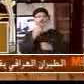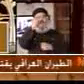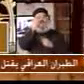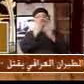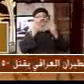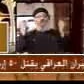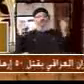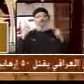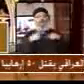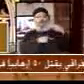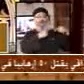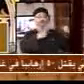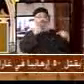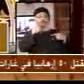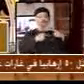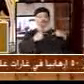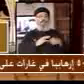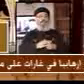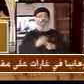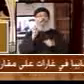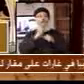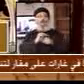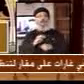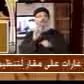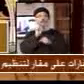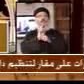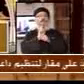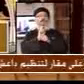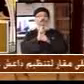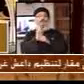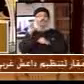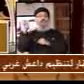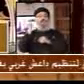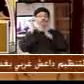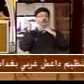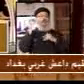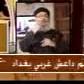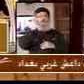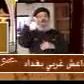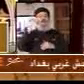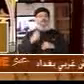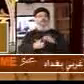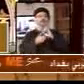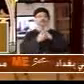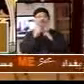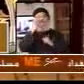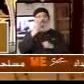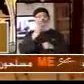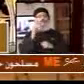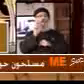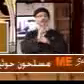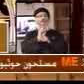وقرون. وهكذا في قصة داود النبي قديما في العهد القديم، وقصص